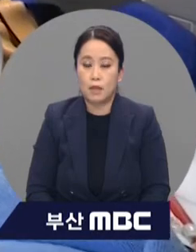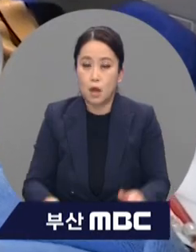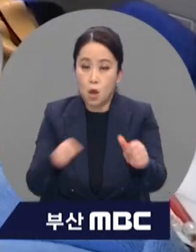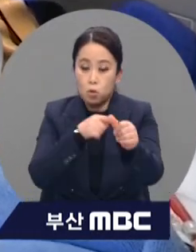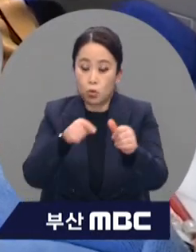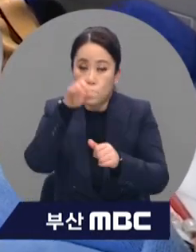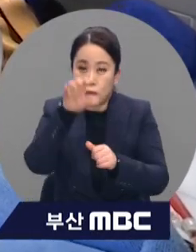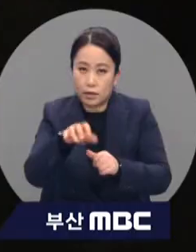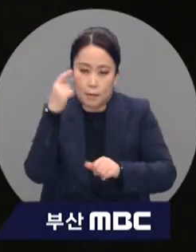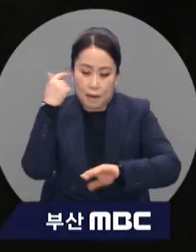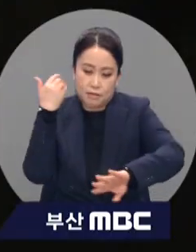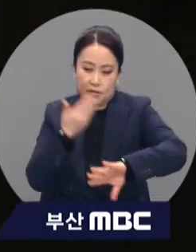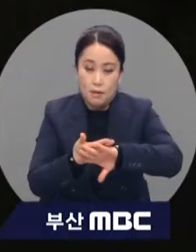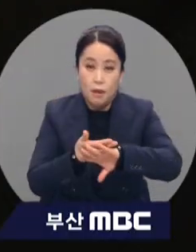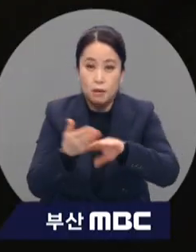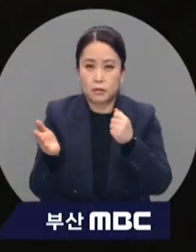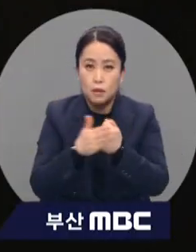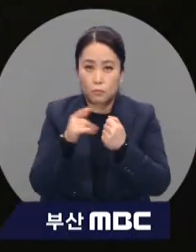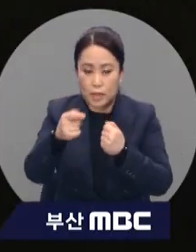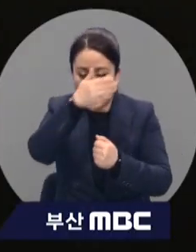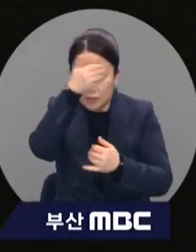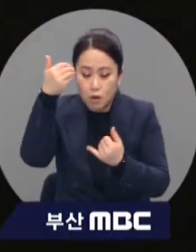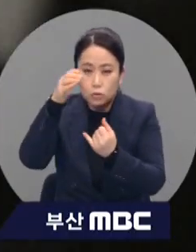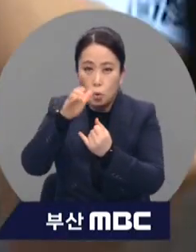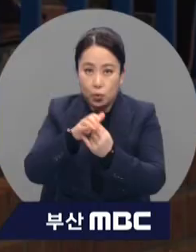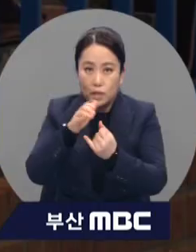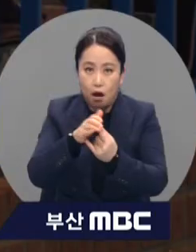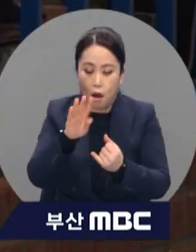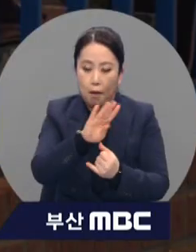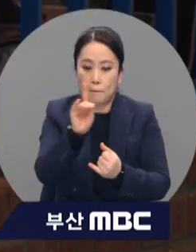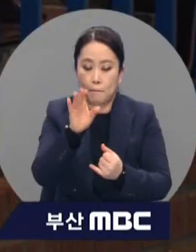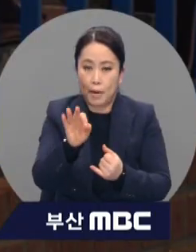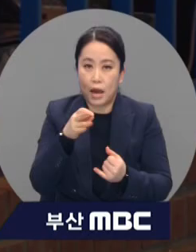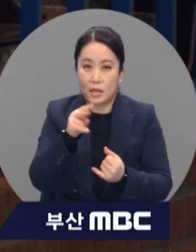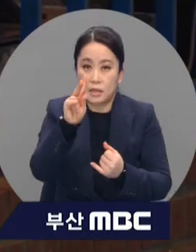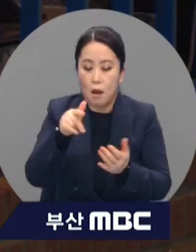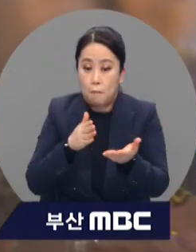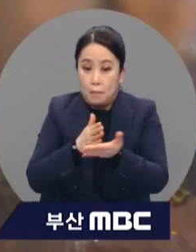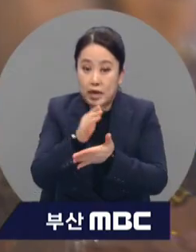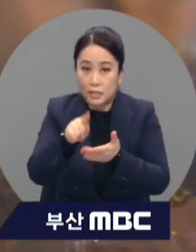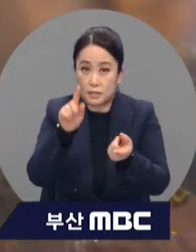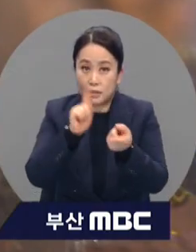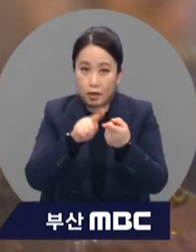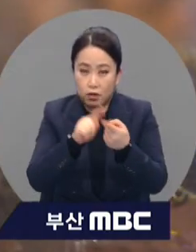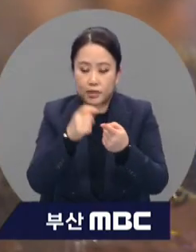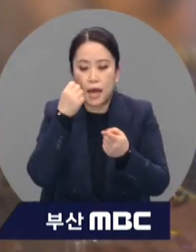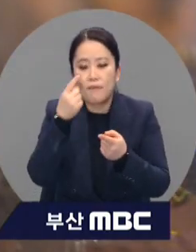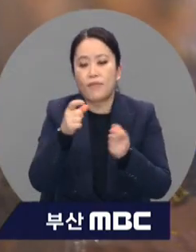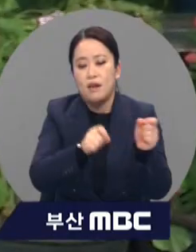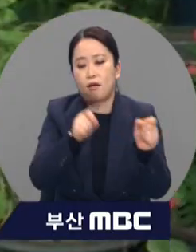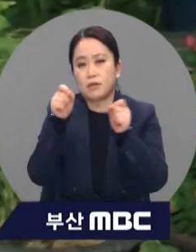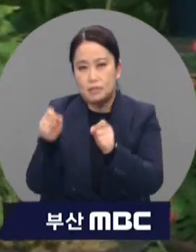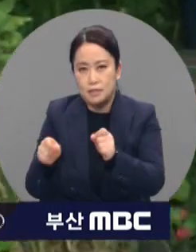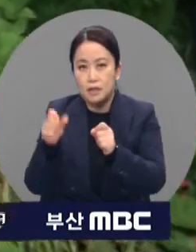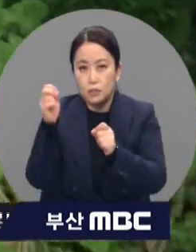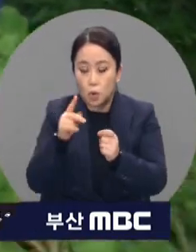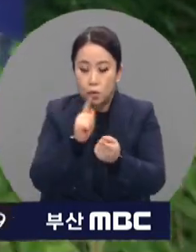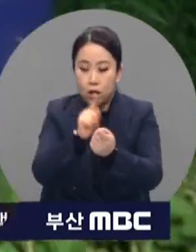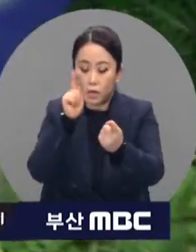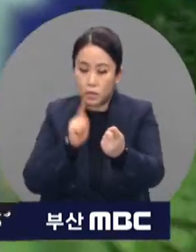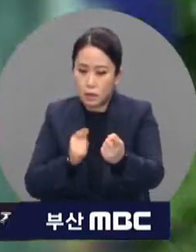교육 현장의 반발을 고려해 청소년 방역 패스 적용을 한 달간 연기하는 것으로 가닥이 잡힌 가운데 거리 두기 연장 여부와